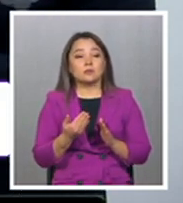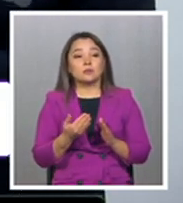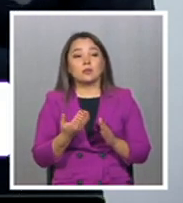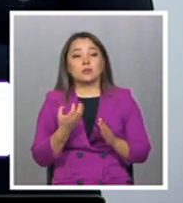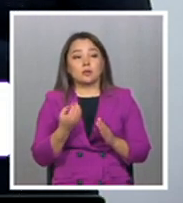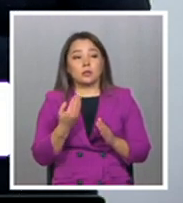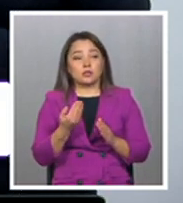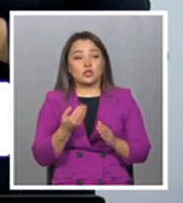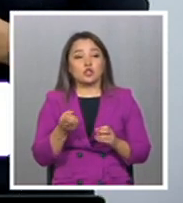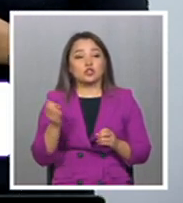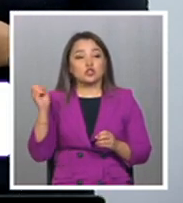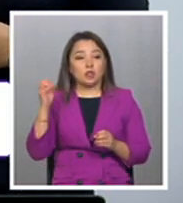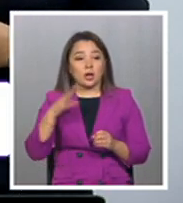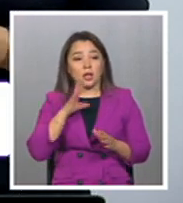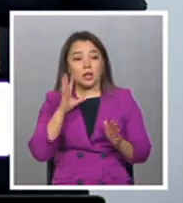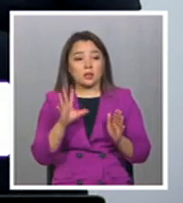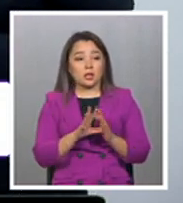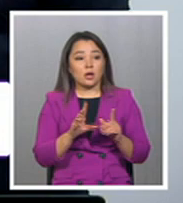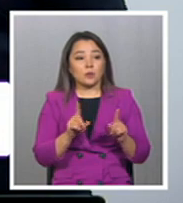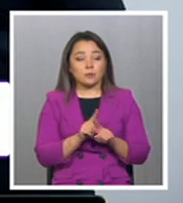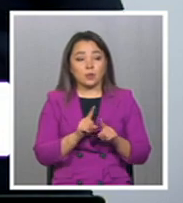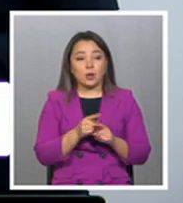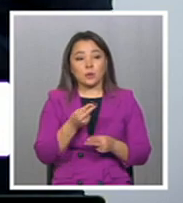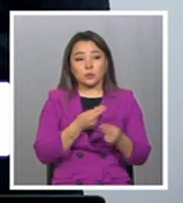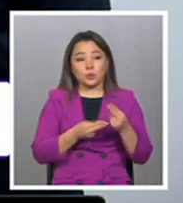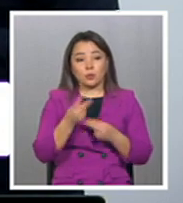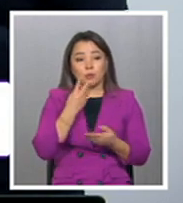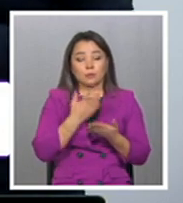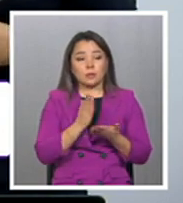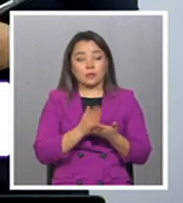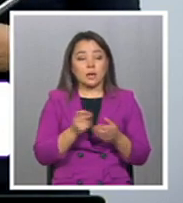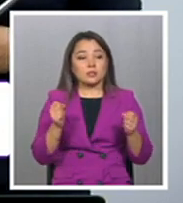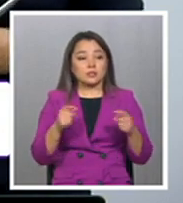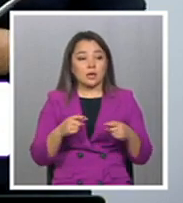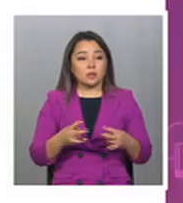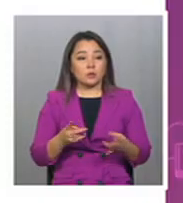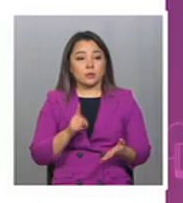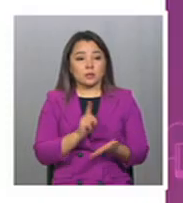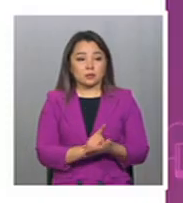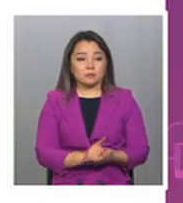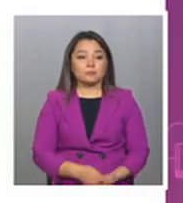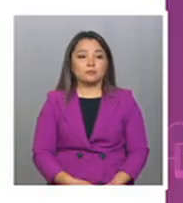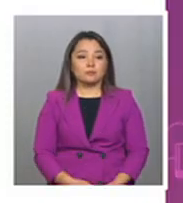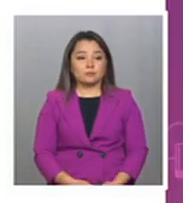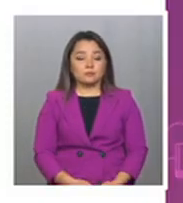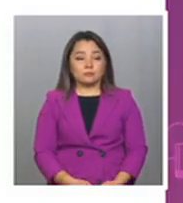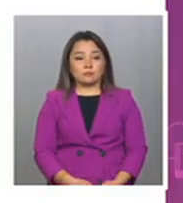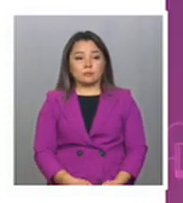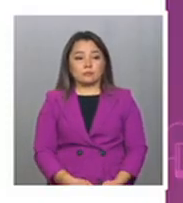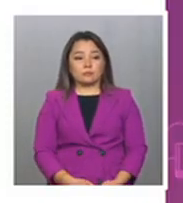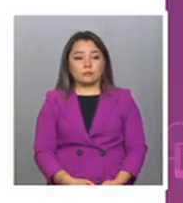және жарық энергиясын суреттеріменен сәйкестендіріңіз.